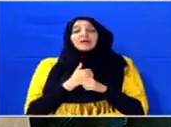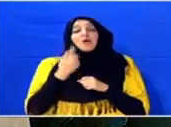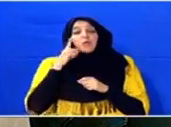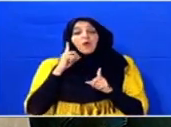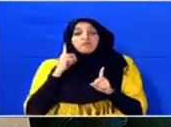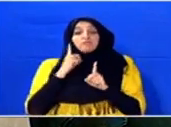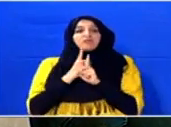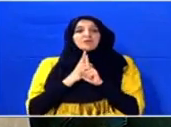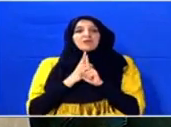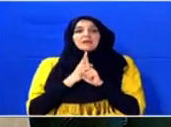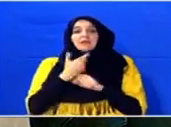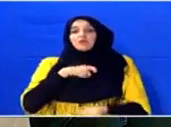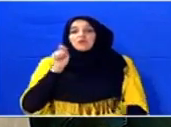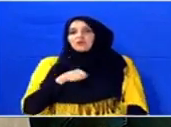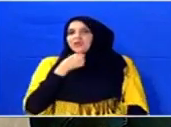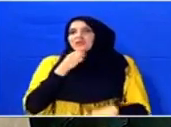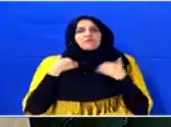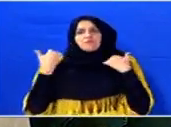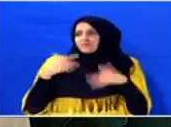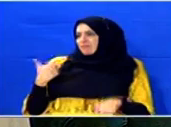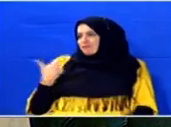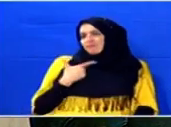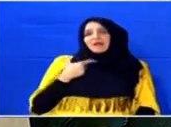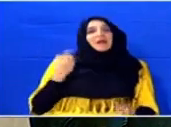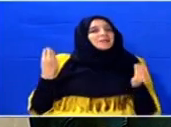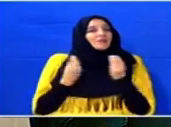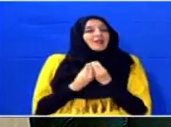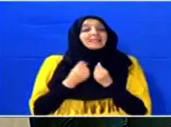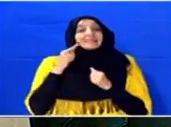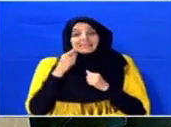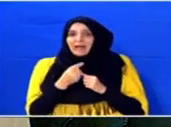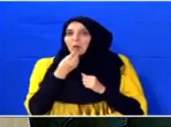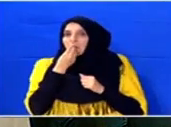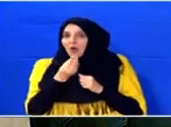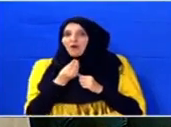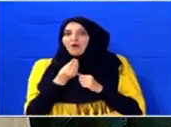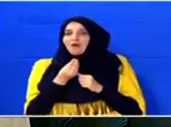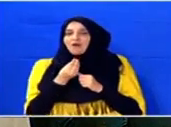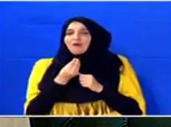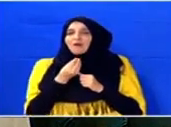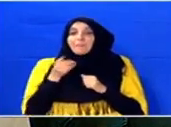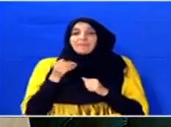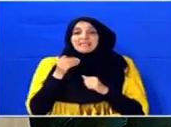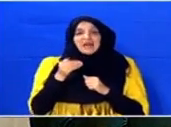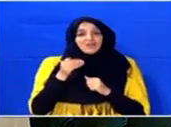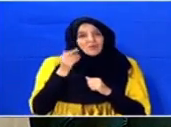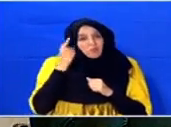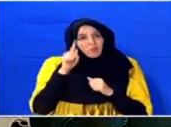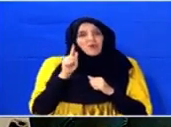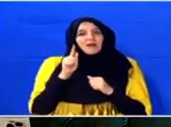احنا متصالحين وهذه هي الرساله التي نريد ان نوجهها